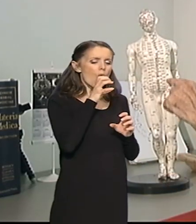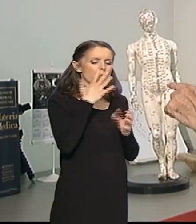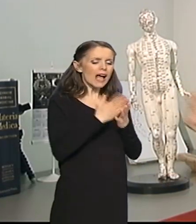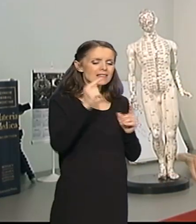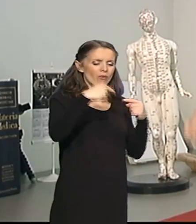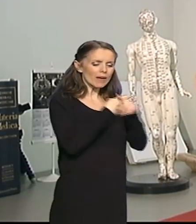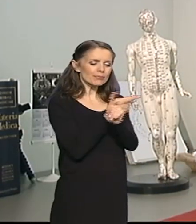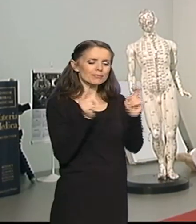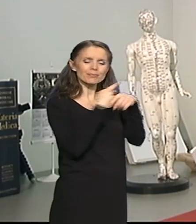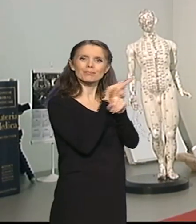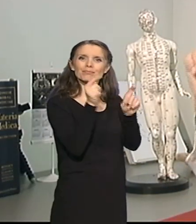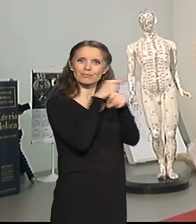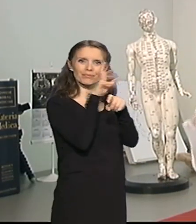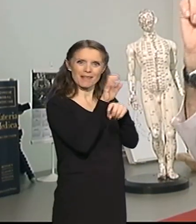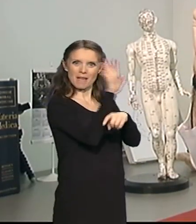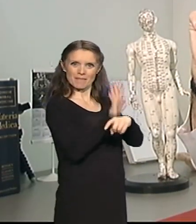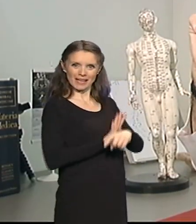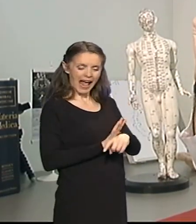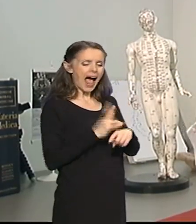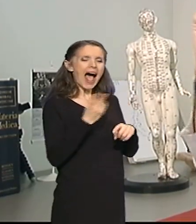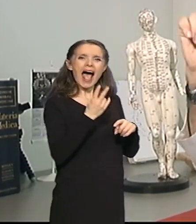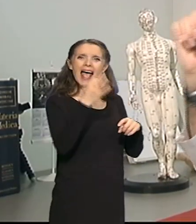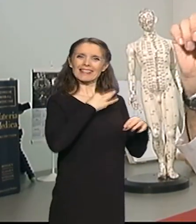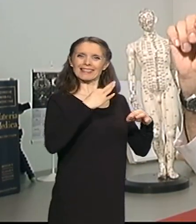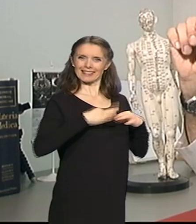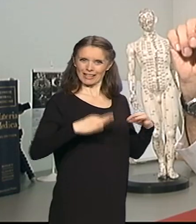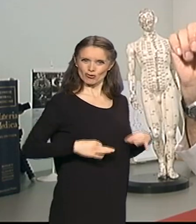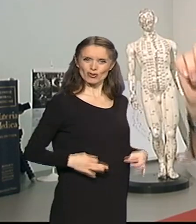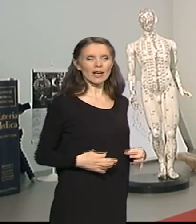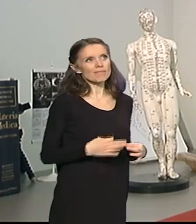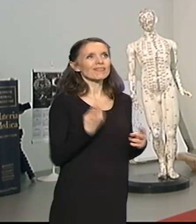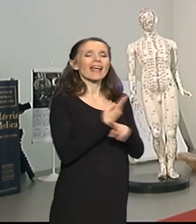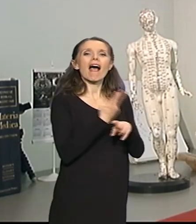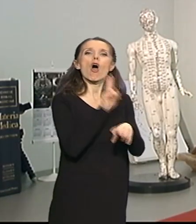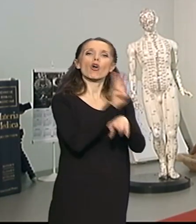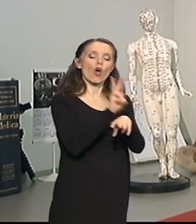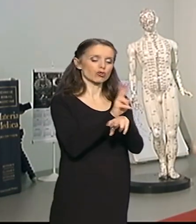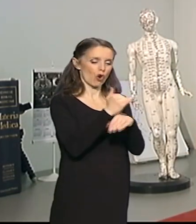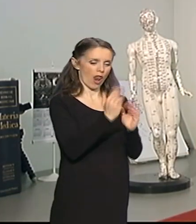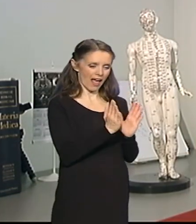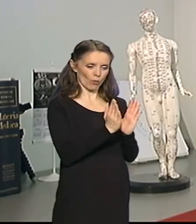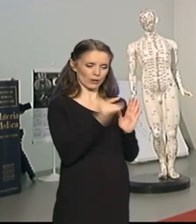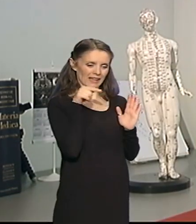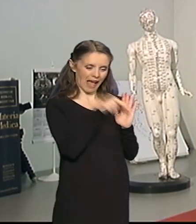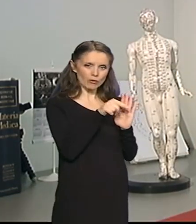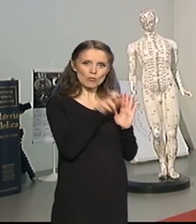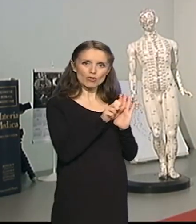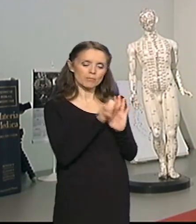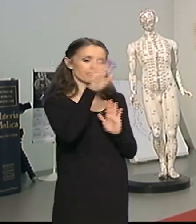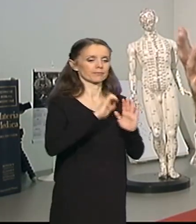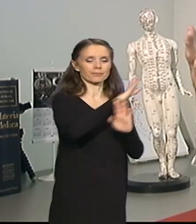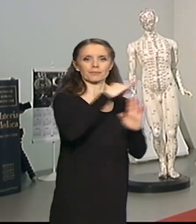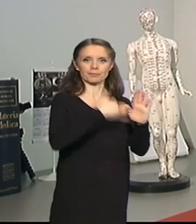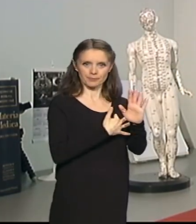tačke su kontrolne kutije, kao razvodne kutije. A negde onda imate na